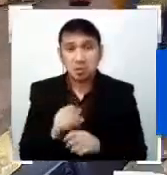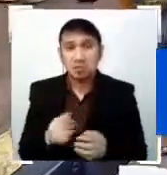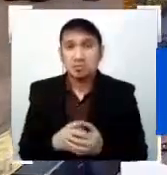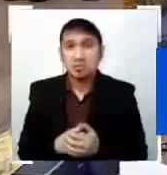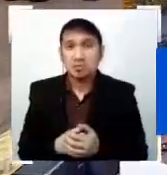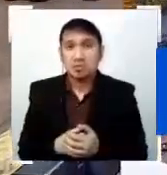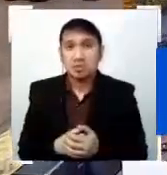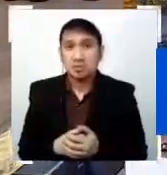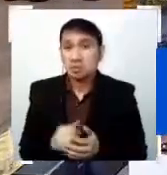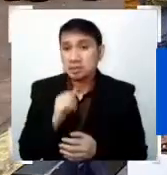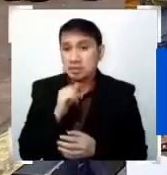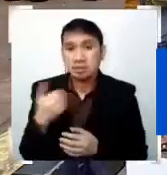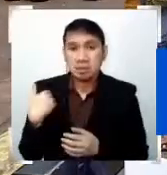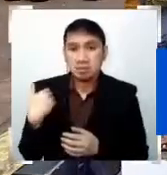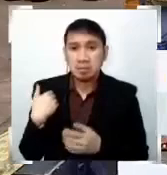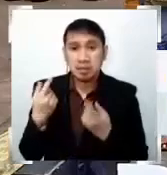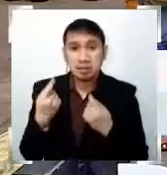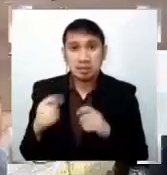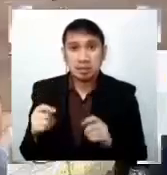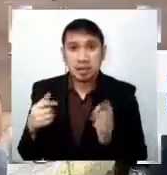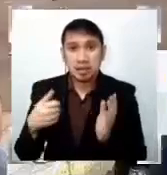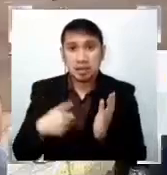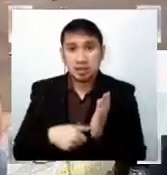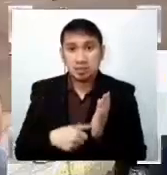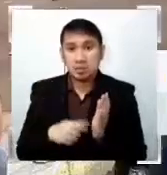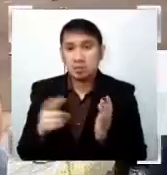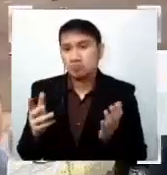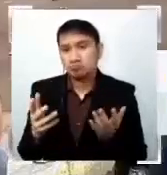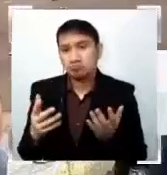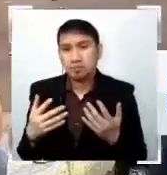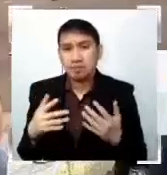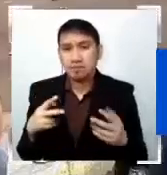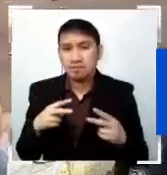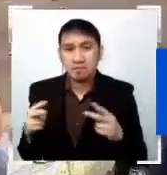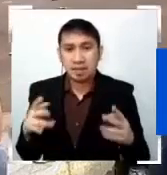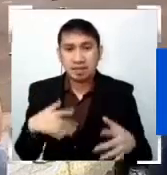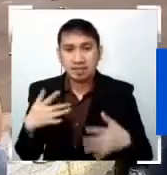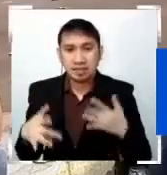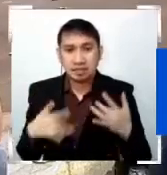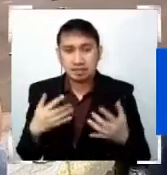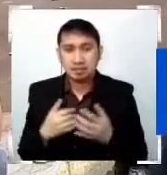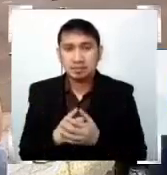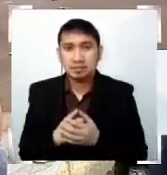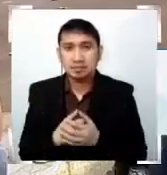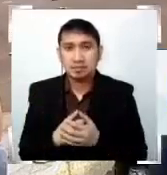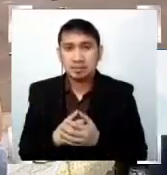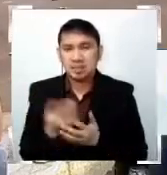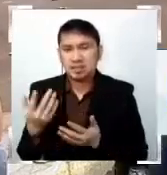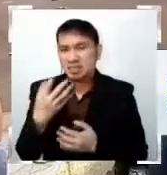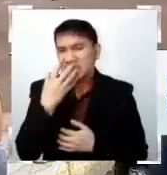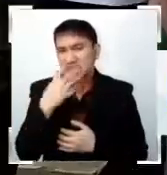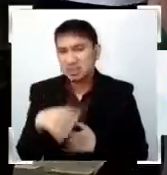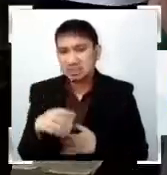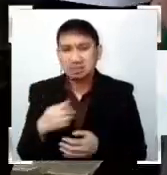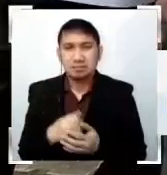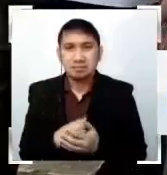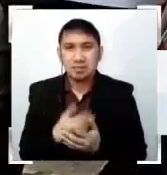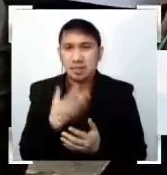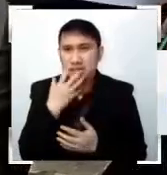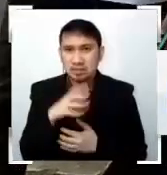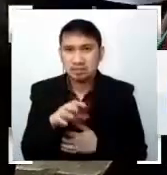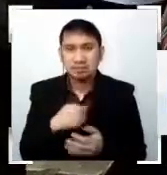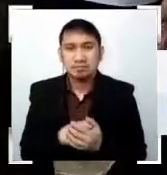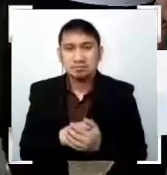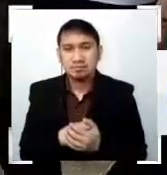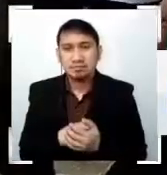ngayon. Opo. Kaya medyo excited. Mainit. Sacrifice. Para lang matapos. Meron namang